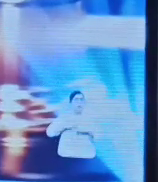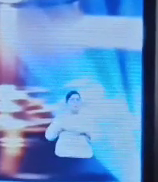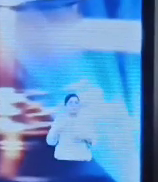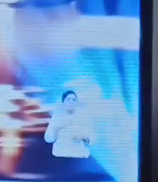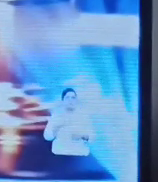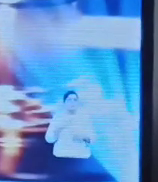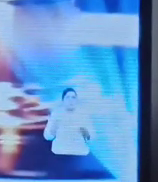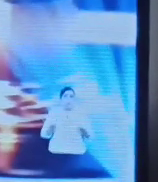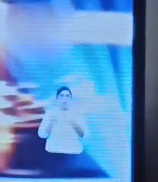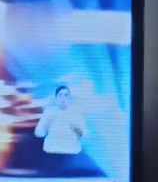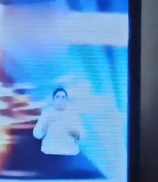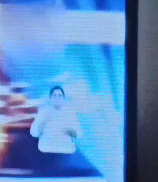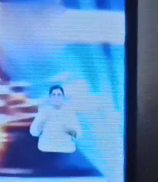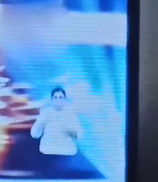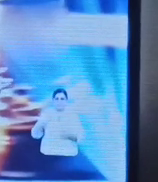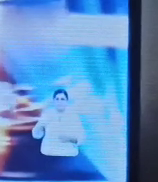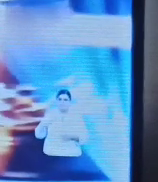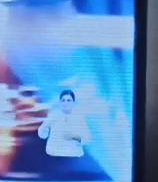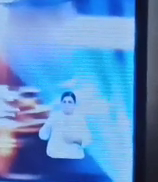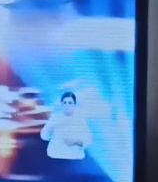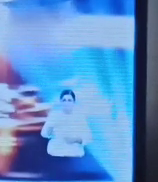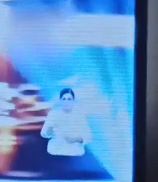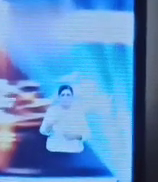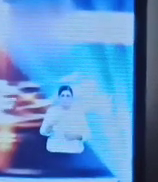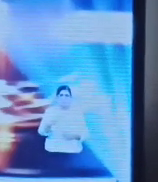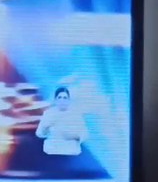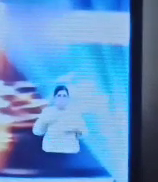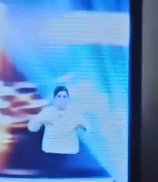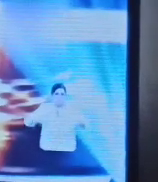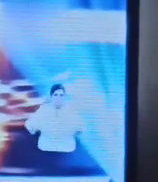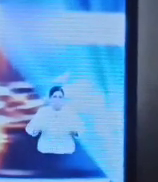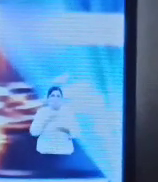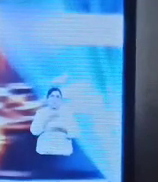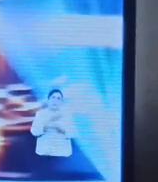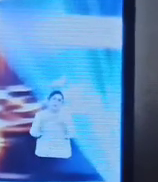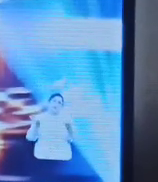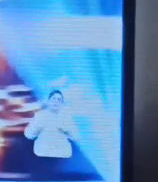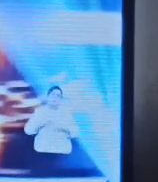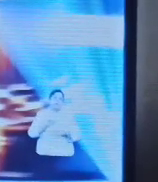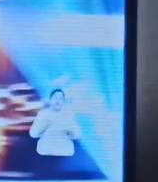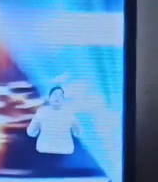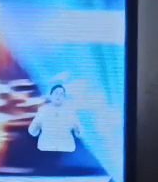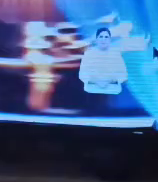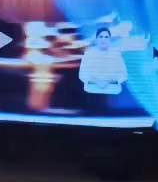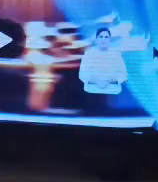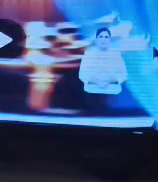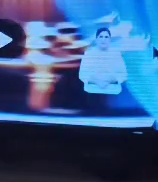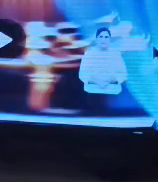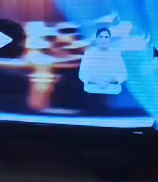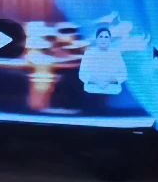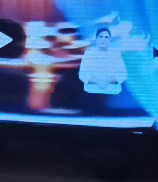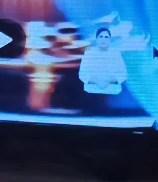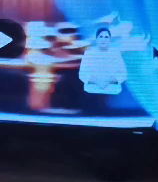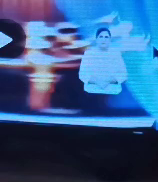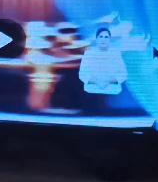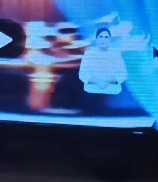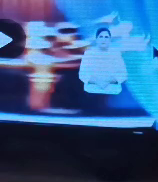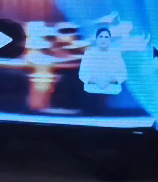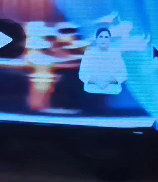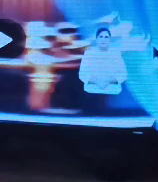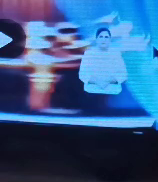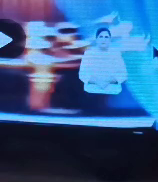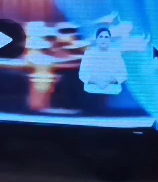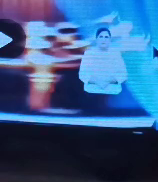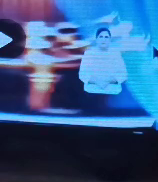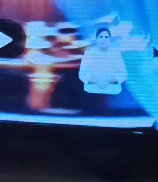جیلین باعث شده که این دو سال من این جایزه رو بگیرم و یه کاراکتر تاثیرپذیر توی زندگی من